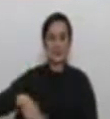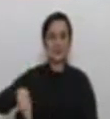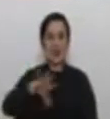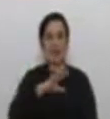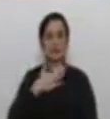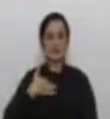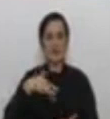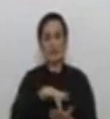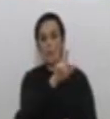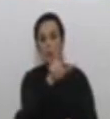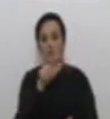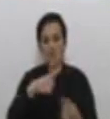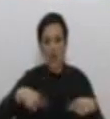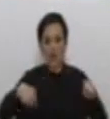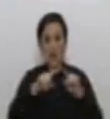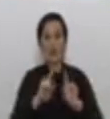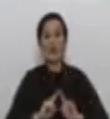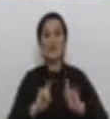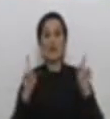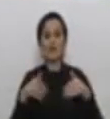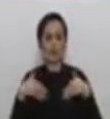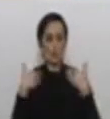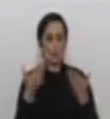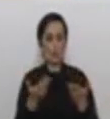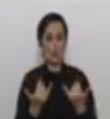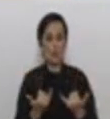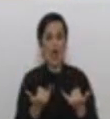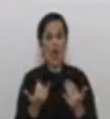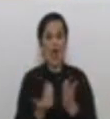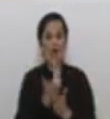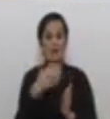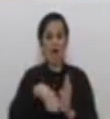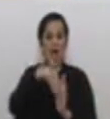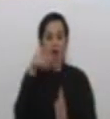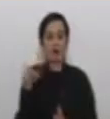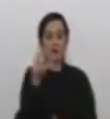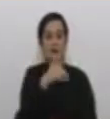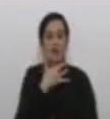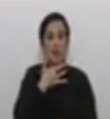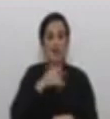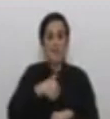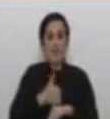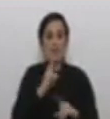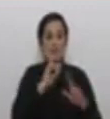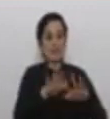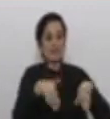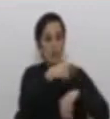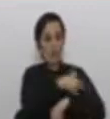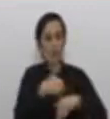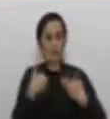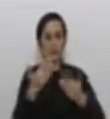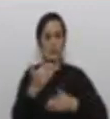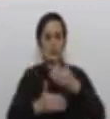ჩვენს მოსახლეობას. განსაკუთრებით ულოცავ ყველა ახლადარჩეულ მერს, საკრებულოს წევრებს და უსურვებრო წარმატებულად და